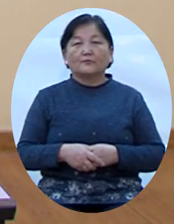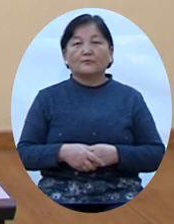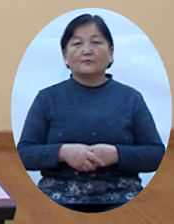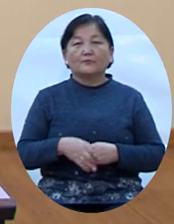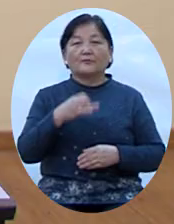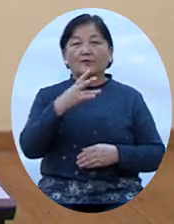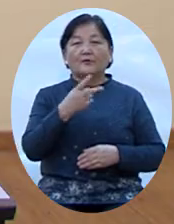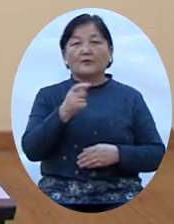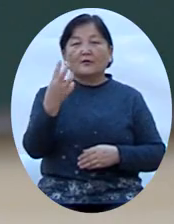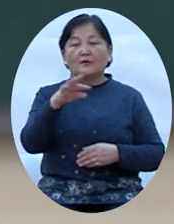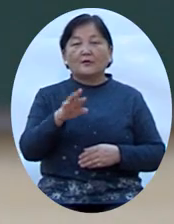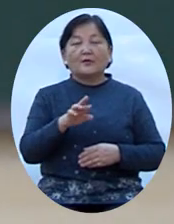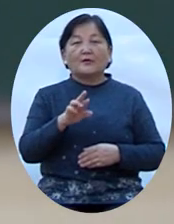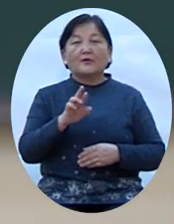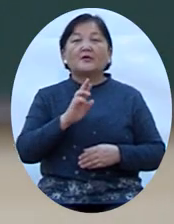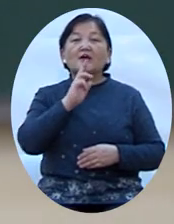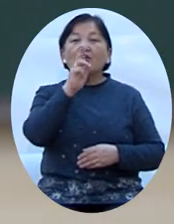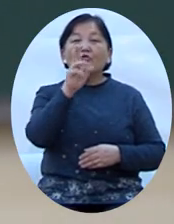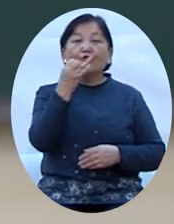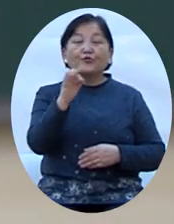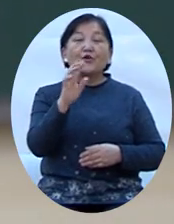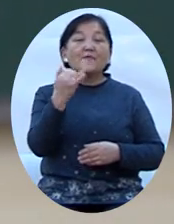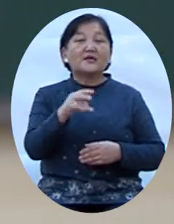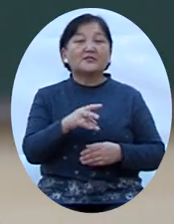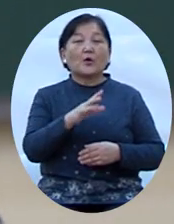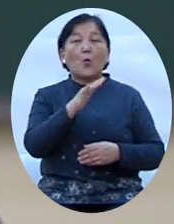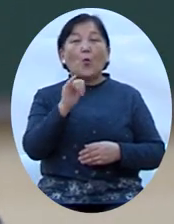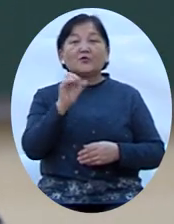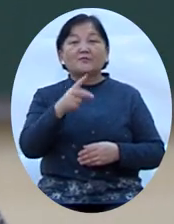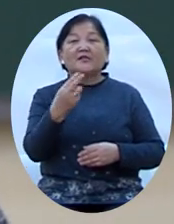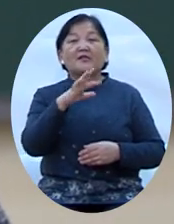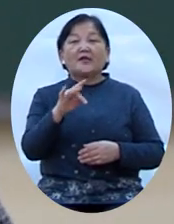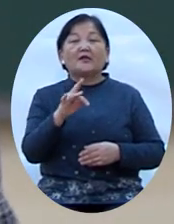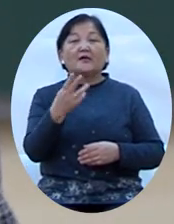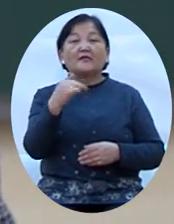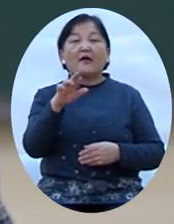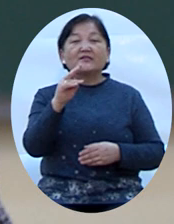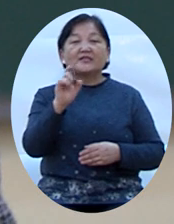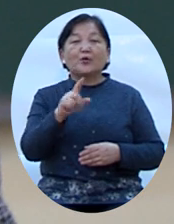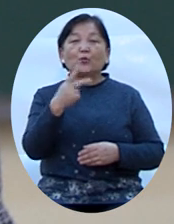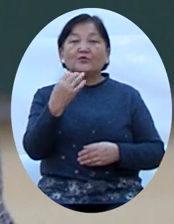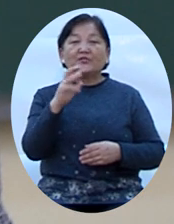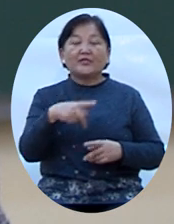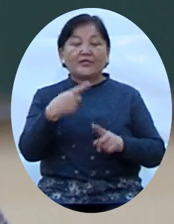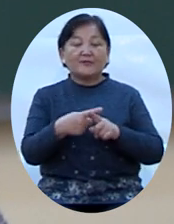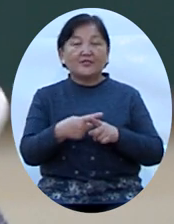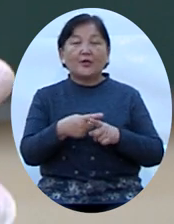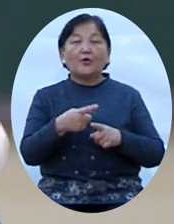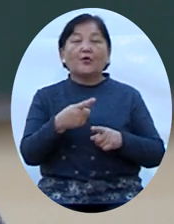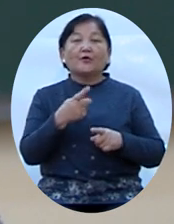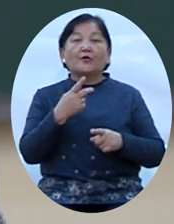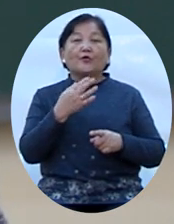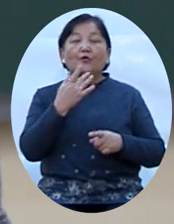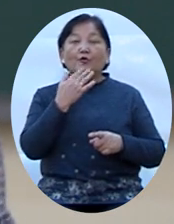За ингээд ягаан өнгөтэй байсан натрийн гидроксидийн уусмал дээр давсны хүчлийг нэмсдээр уусмалын өнгө